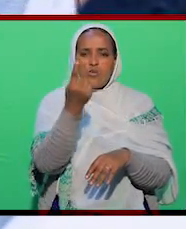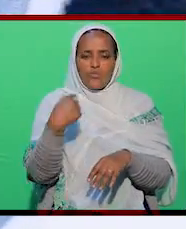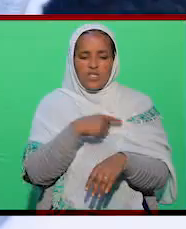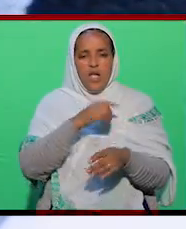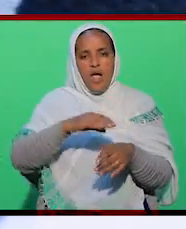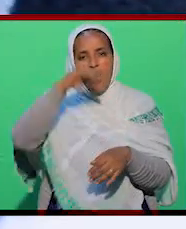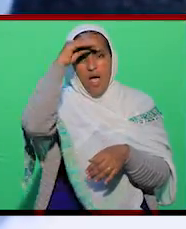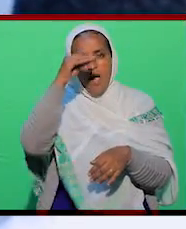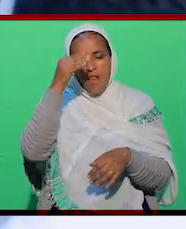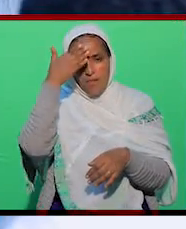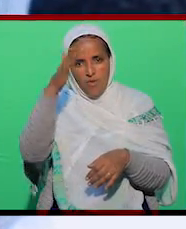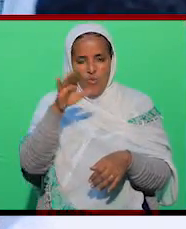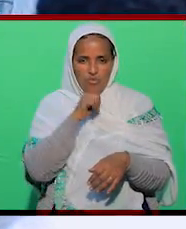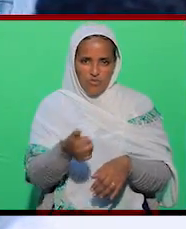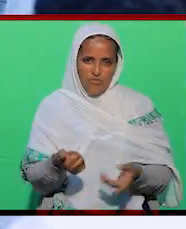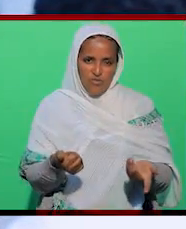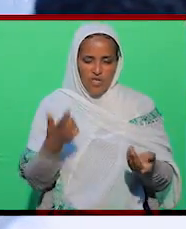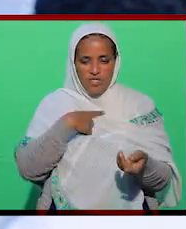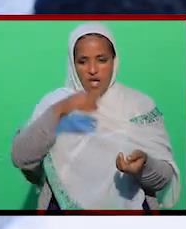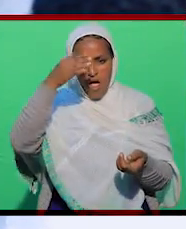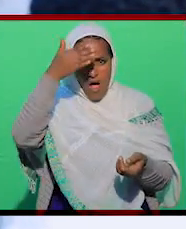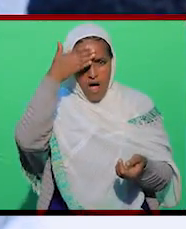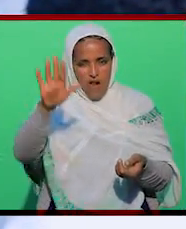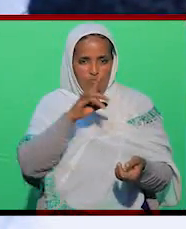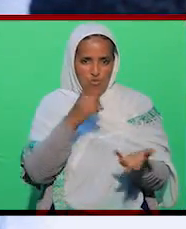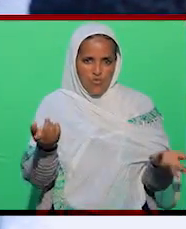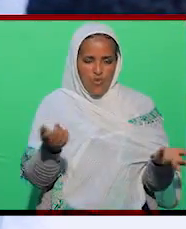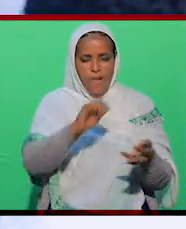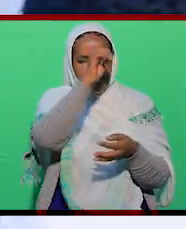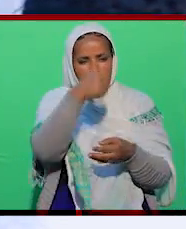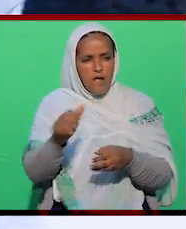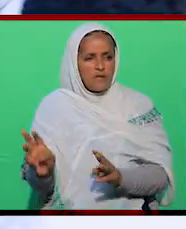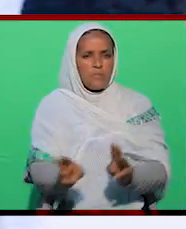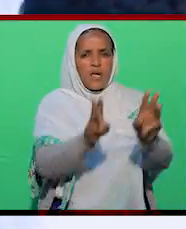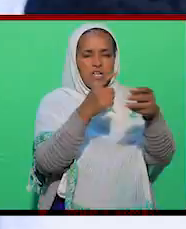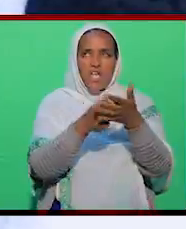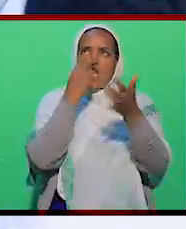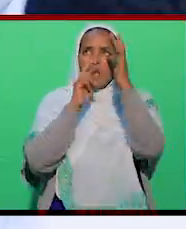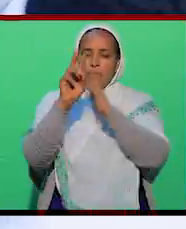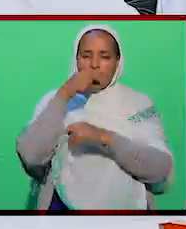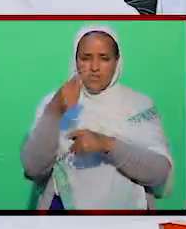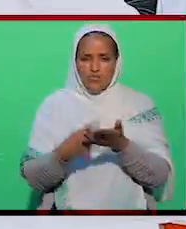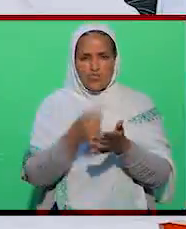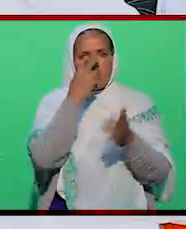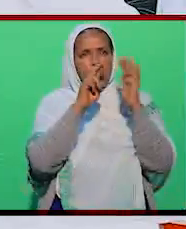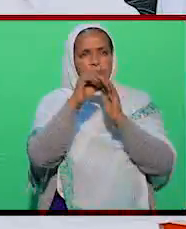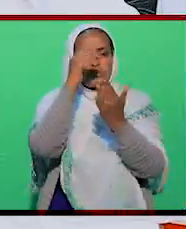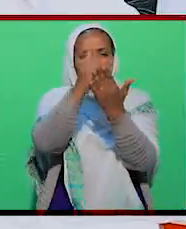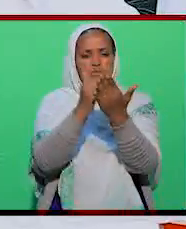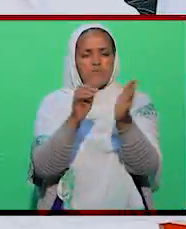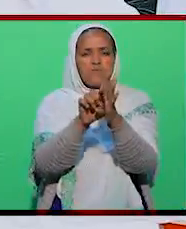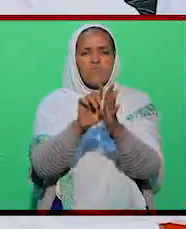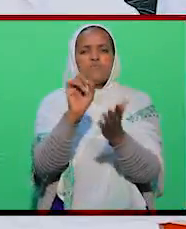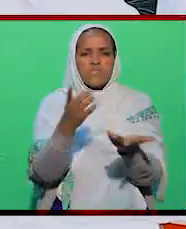አለማወቃችን። የተጠቀሙበት እኮ የኛ አለመማር ነው፣ የኛ አለመማር፣ የኛ አለማወቅ። እንዴ ማንም መንገደኛ ነቢይ ነህ ሲል